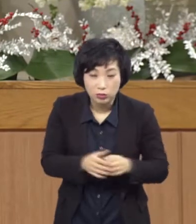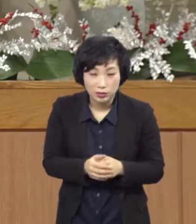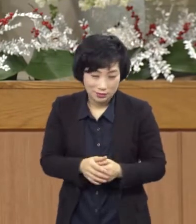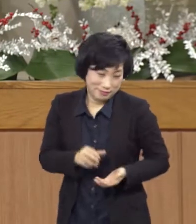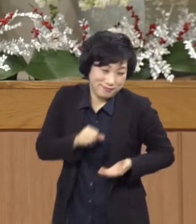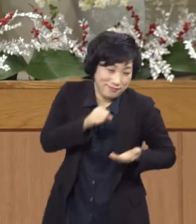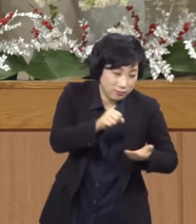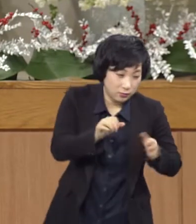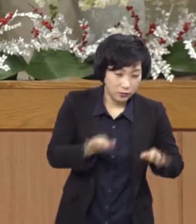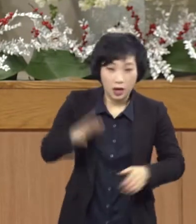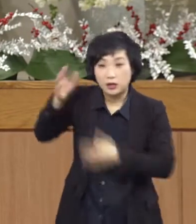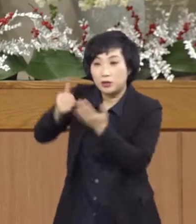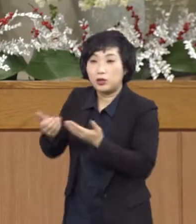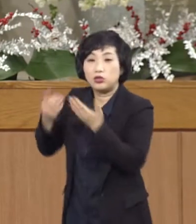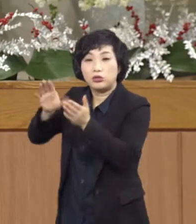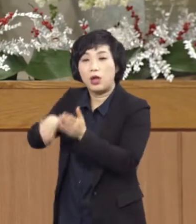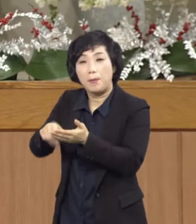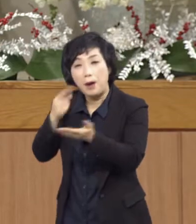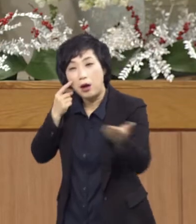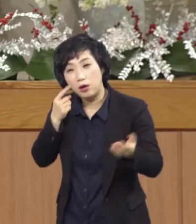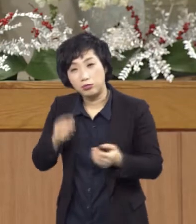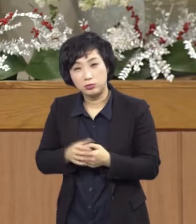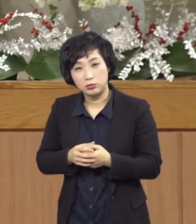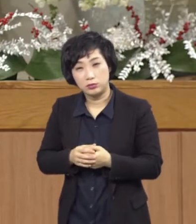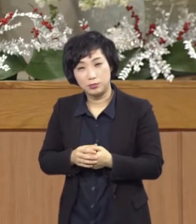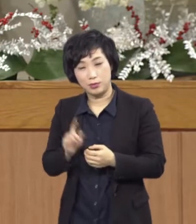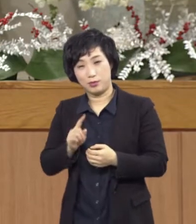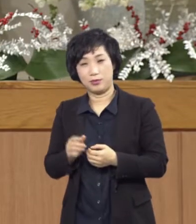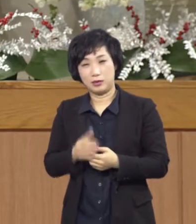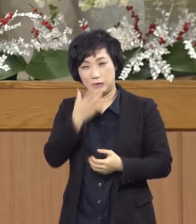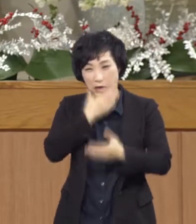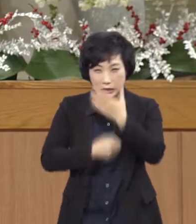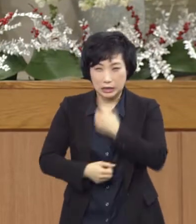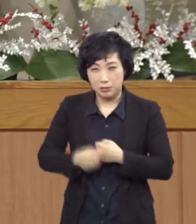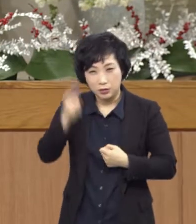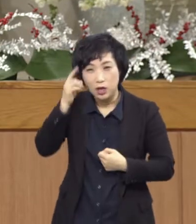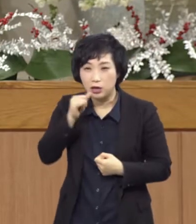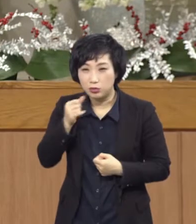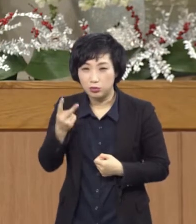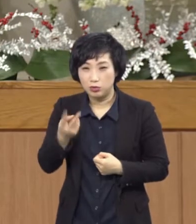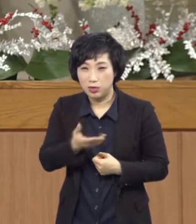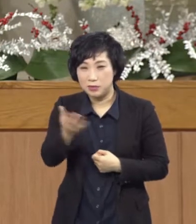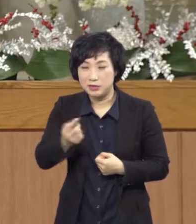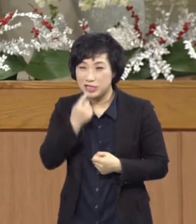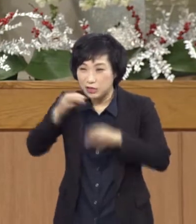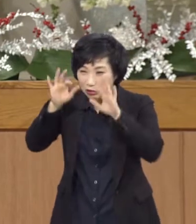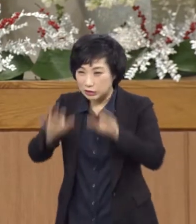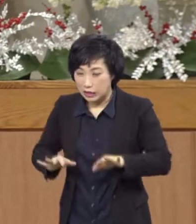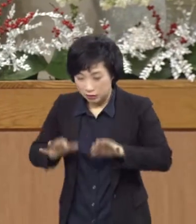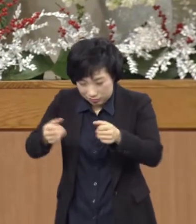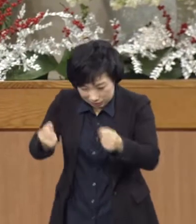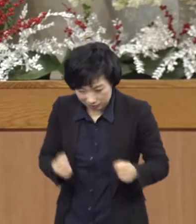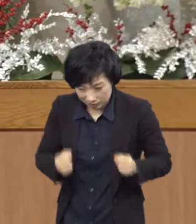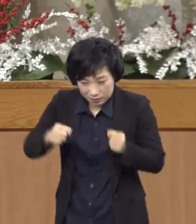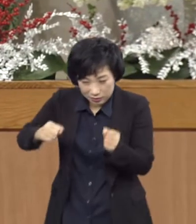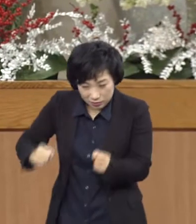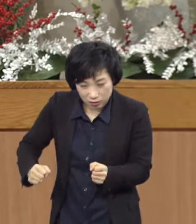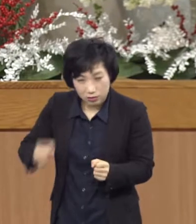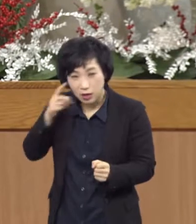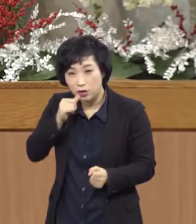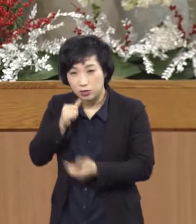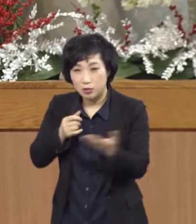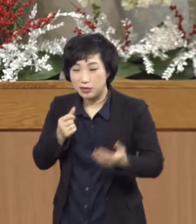앞에는 그저 산타 할아버지나 끌어안고 있고 흰 눈 사이로 썰매를 타거나 끌어안고